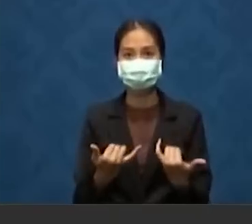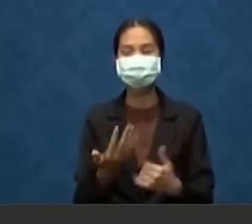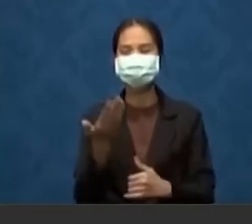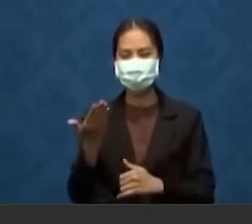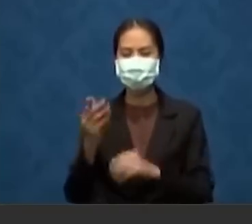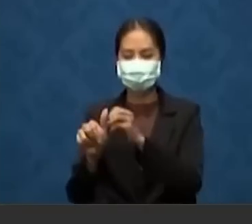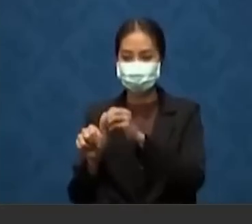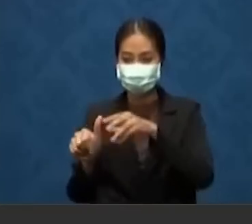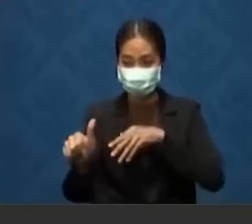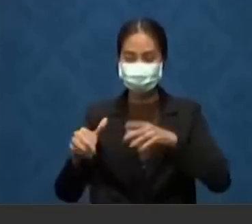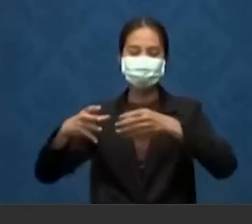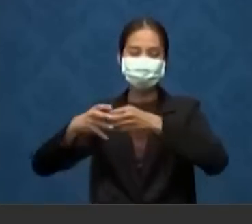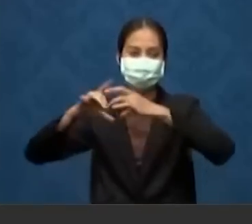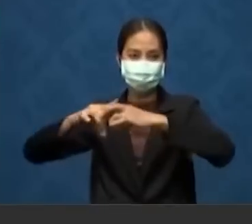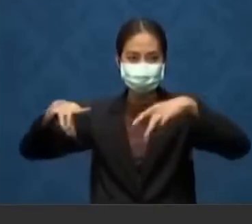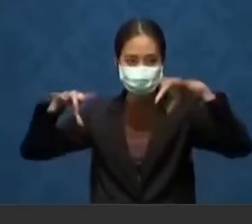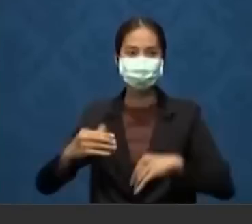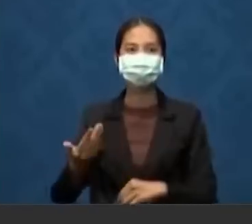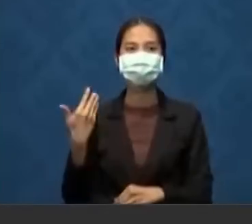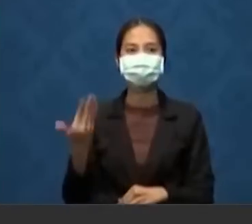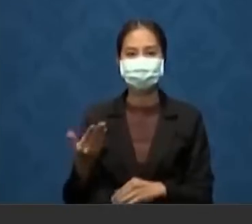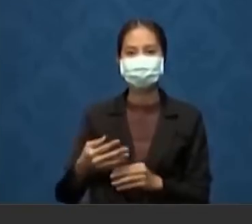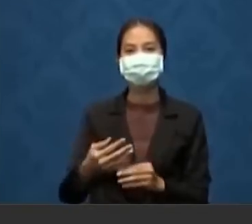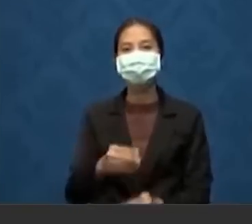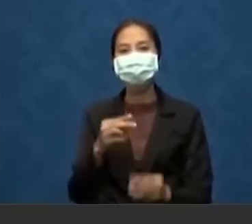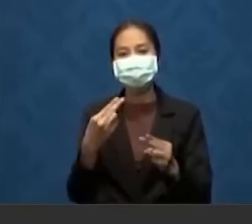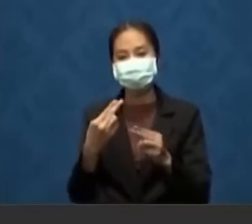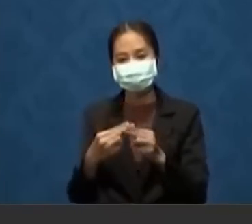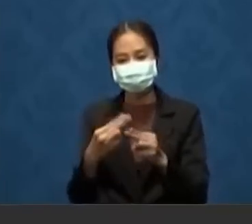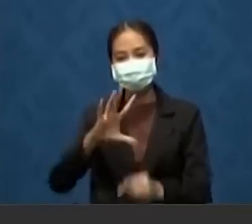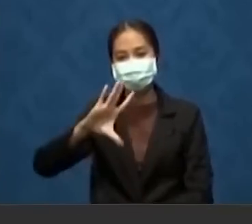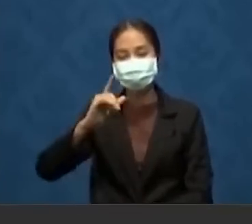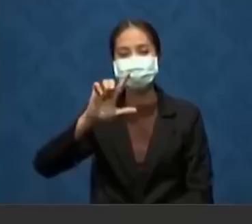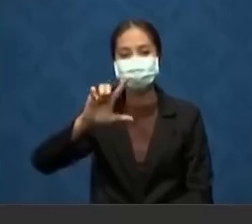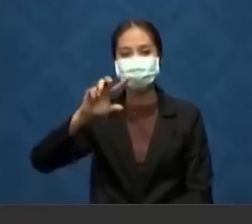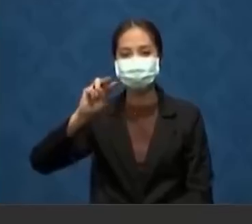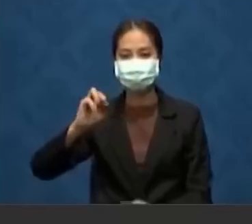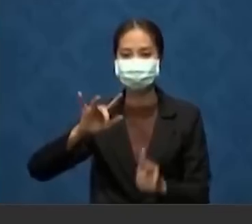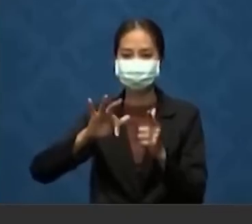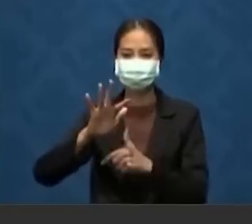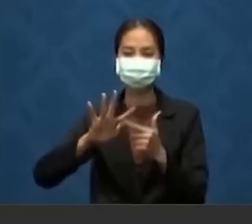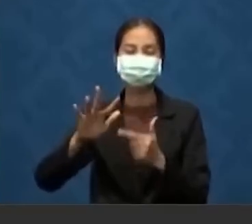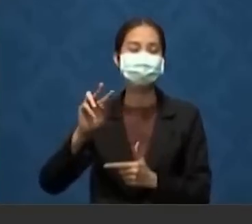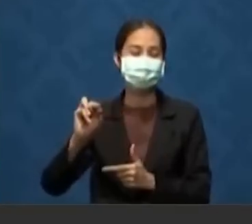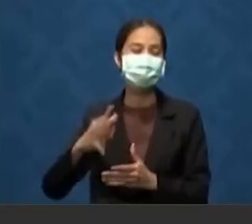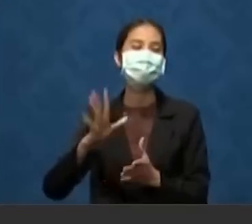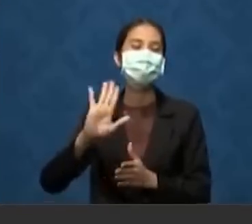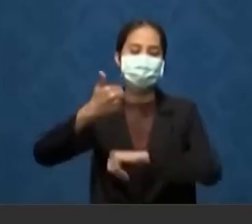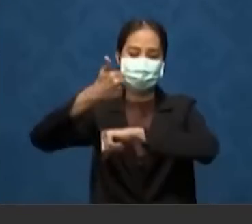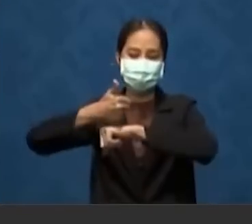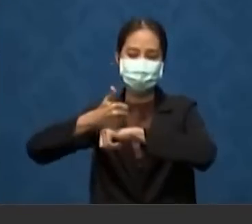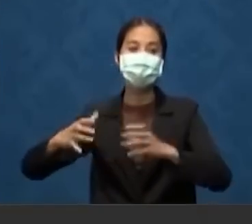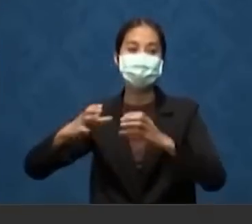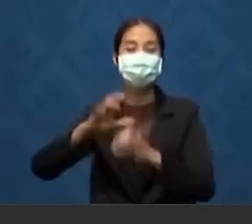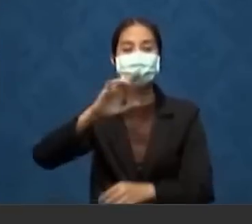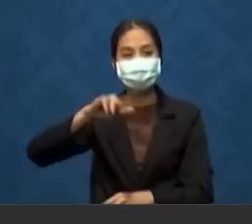ในสัพูหครังนัสะดอนในแวกิชนันนานสีแก้วในภัภพหัภัน แหหัน้าพัเพื่อไทยและคุพิธาริมพูัด